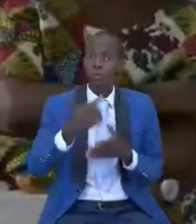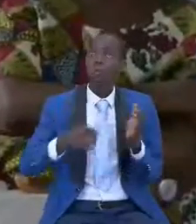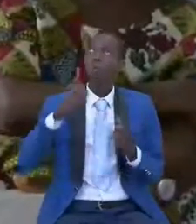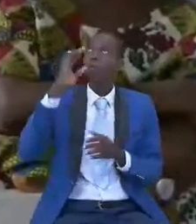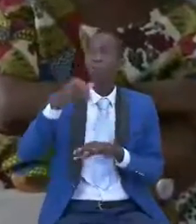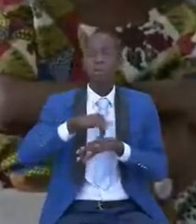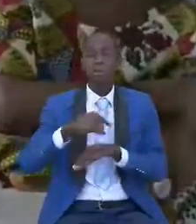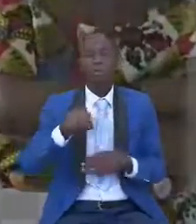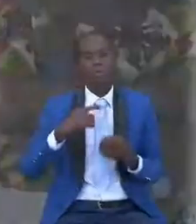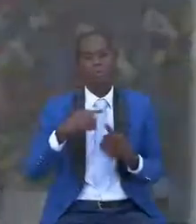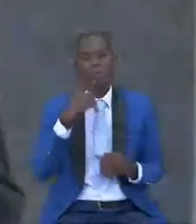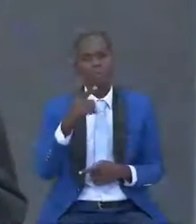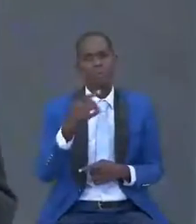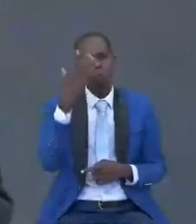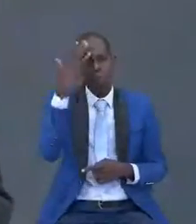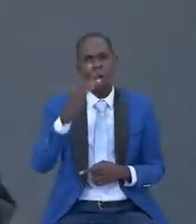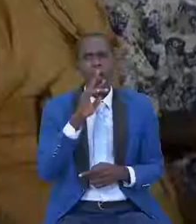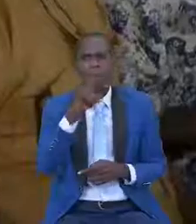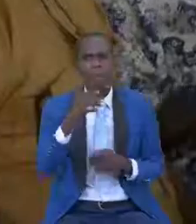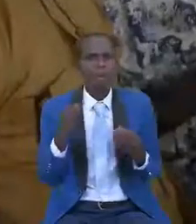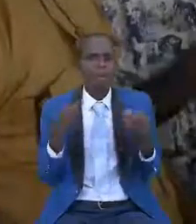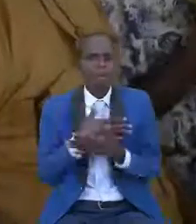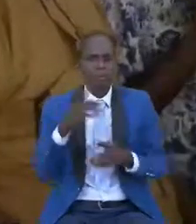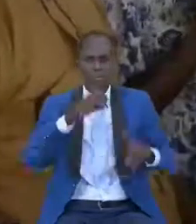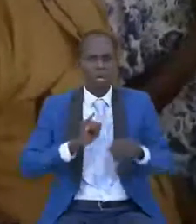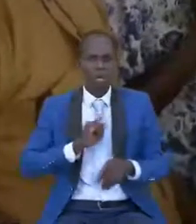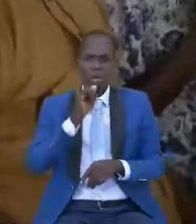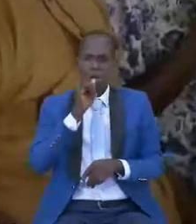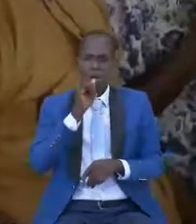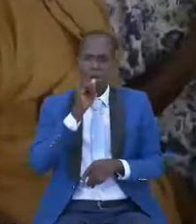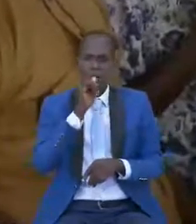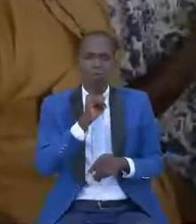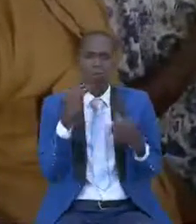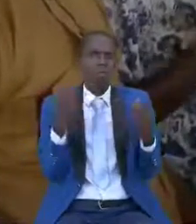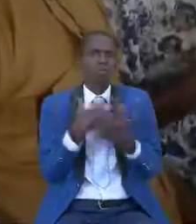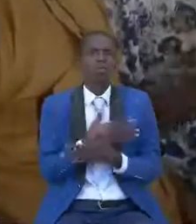Alors pourquoi dois-tu avoir peur? Dois-tu avoir peur? Ne crains point.